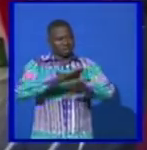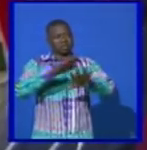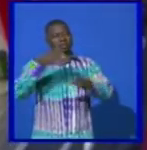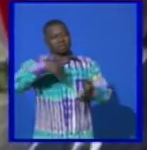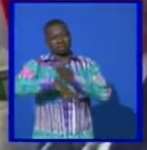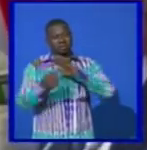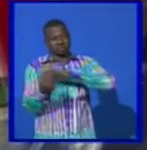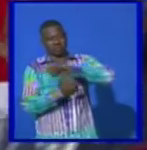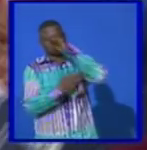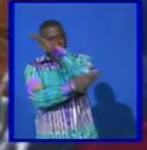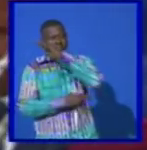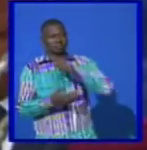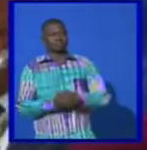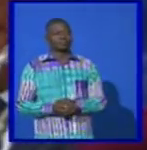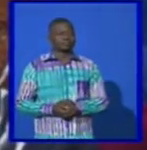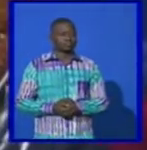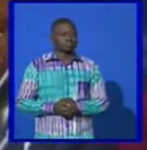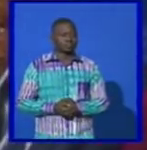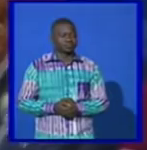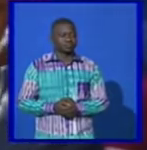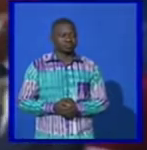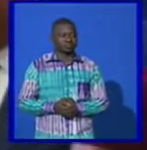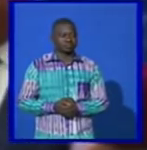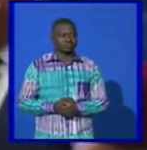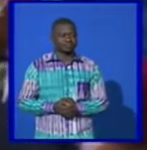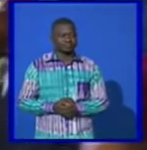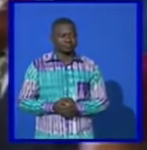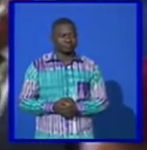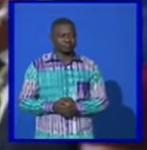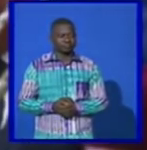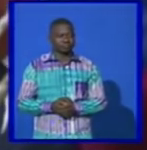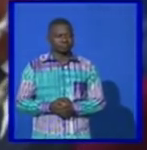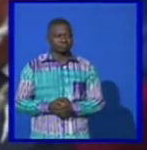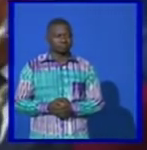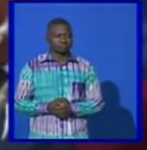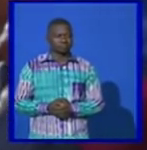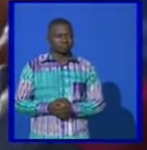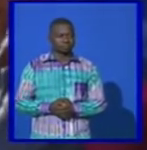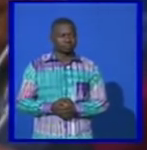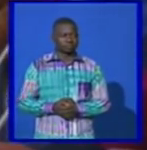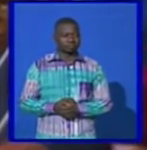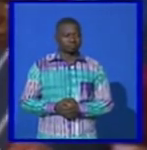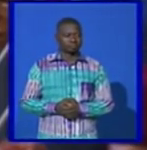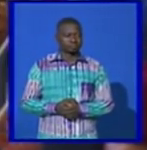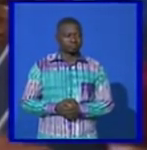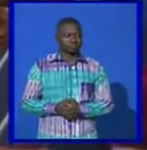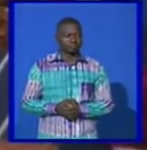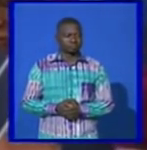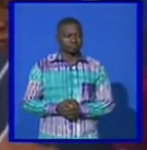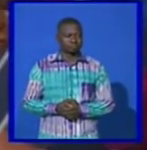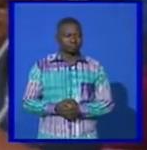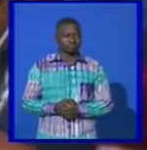have gathered here today is a clear testimony of our continued collective resolve and